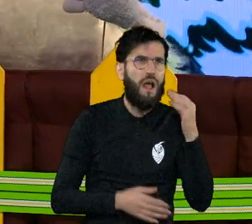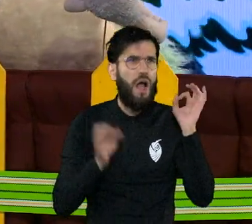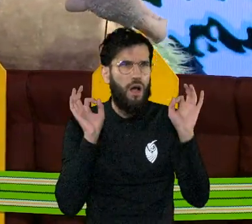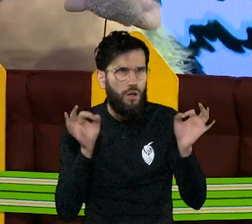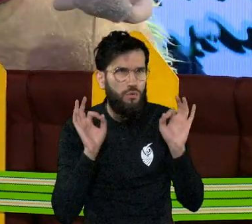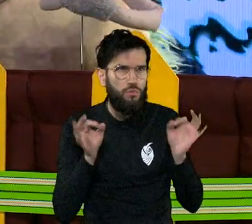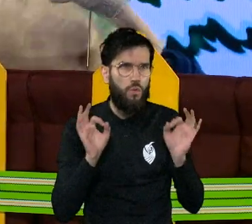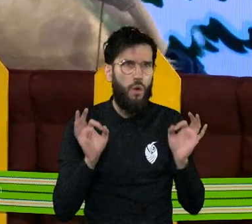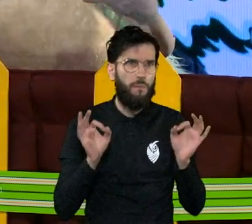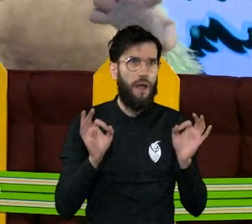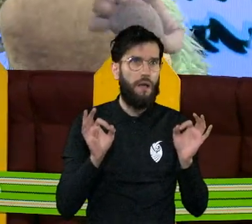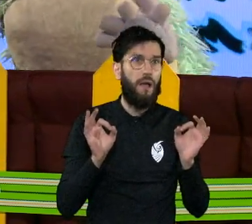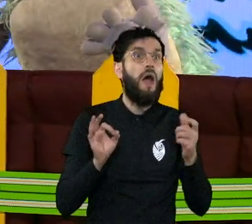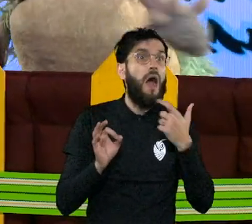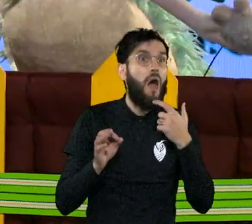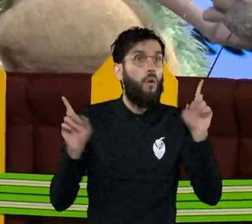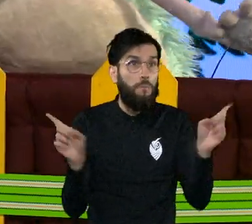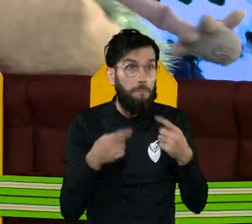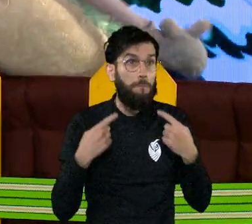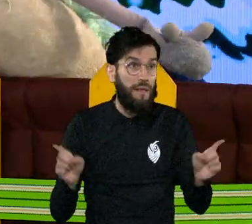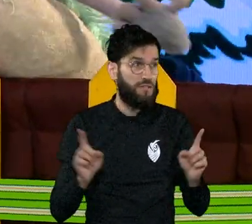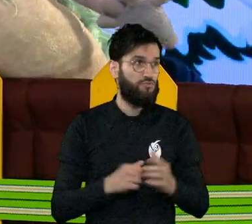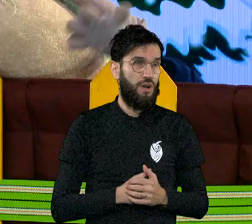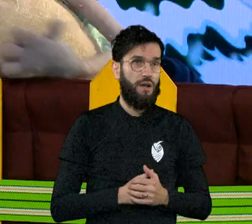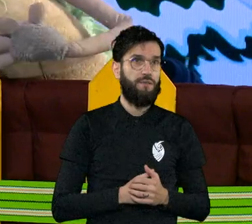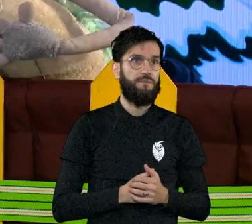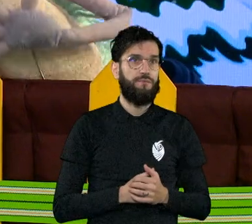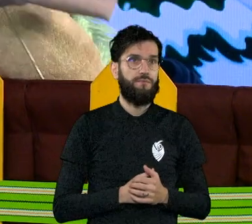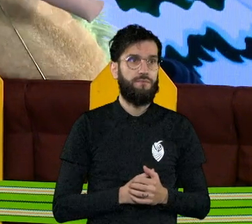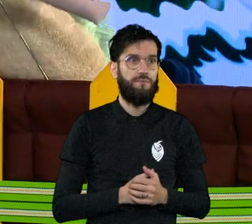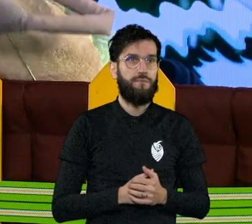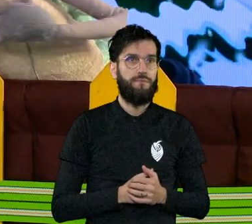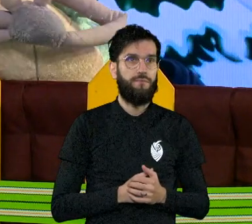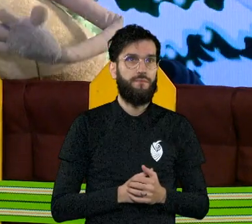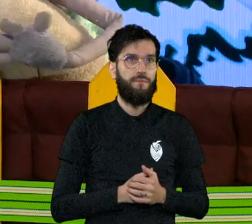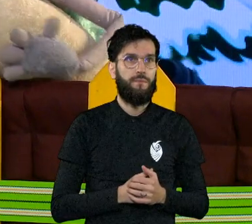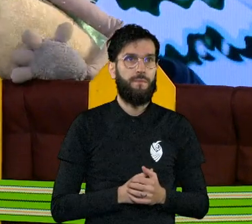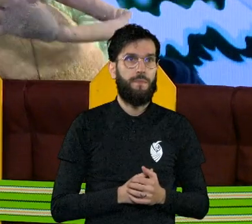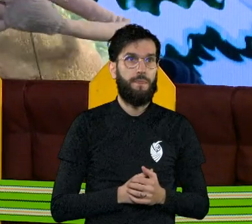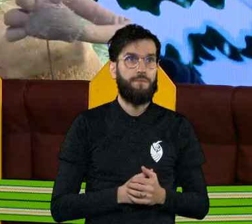si môcť každý deň zaspievať túto našu pesničku, ktorú si zaspievame práve teraz.